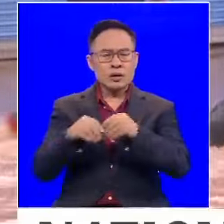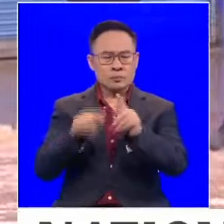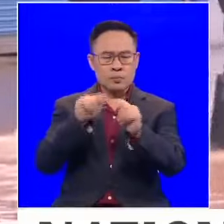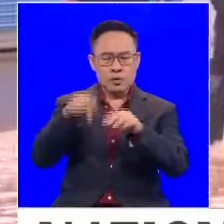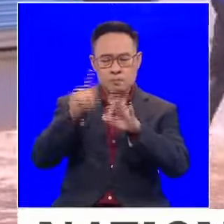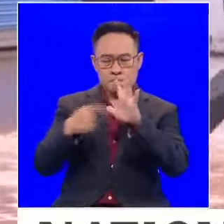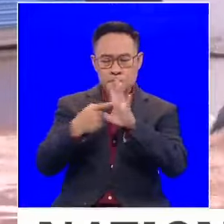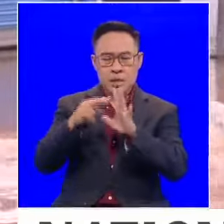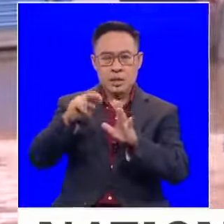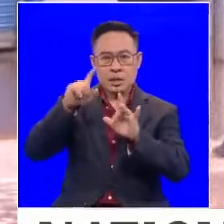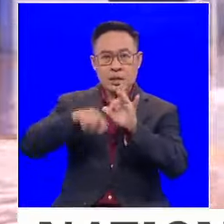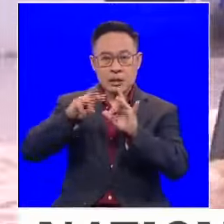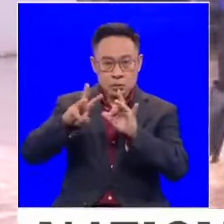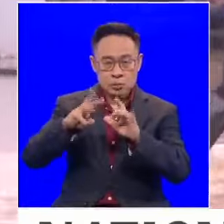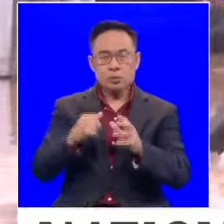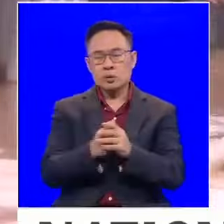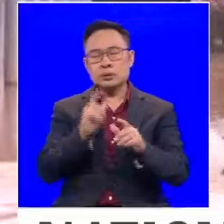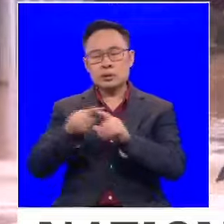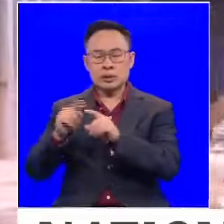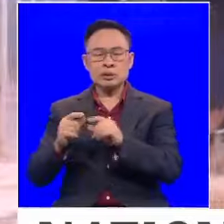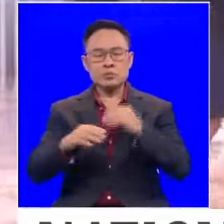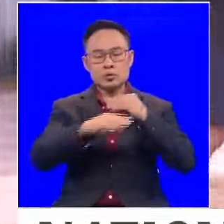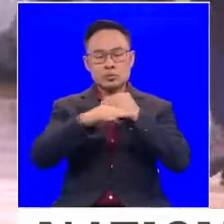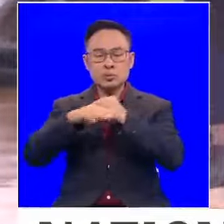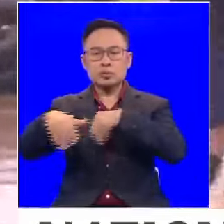ณบ้านบวกขอน2พื้นที่ตรงนี้ค่ะ